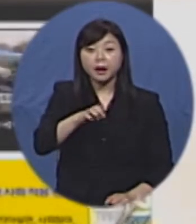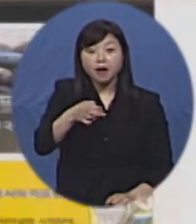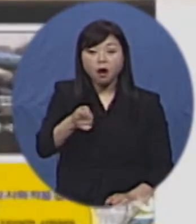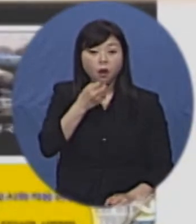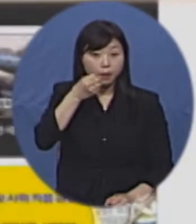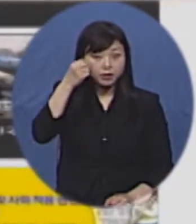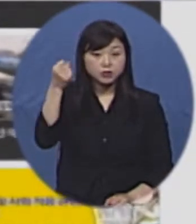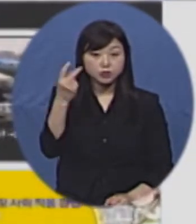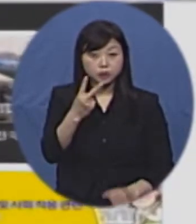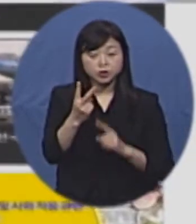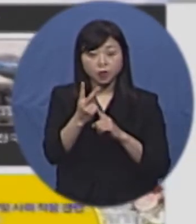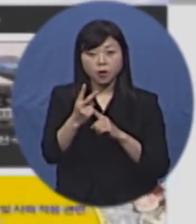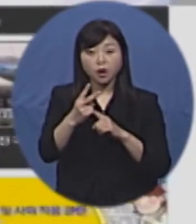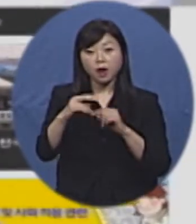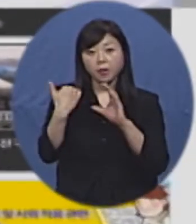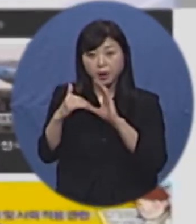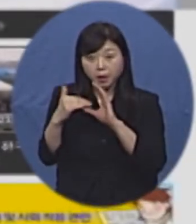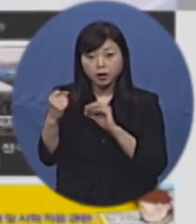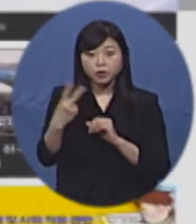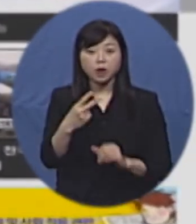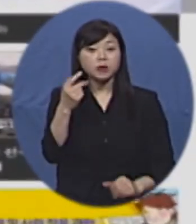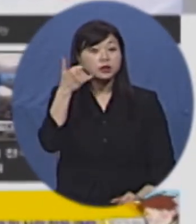홈페이지 또는 전자우편,